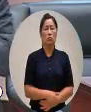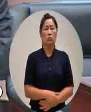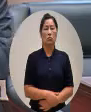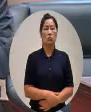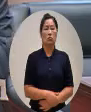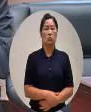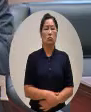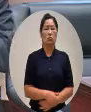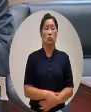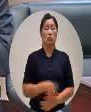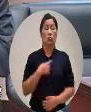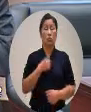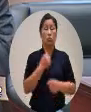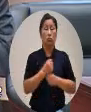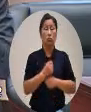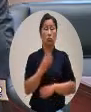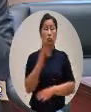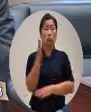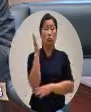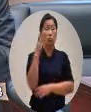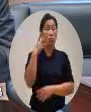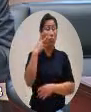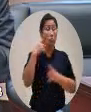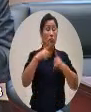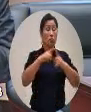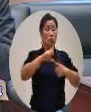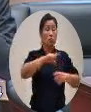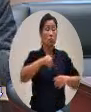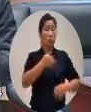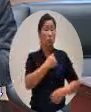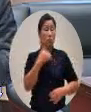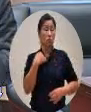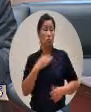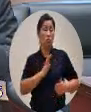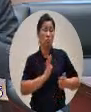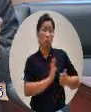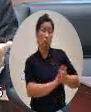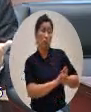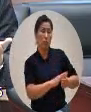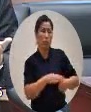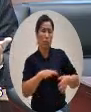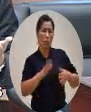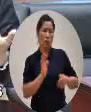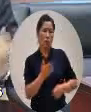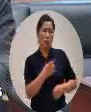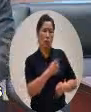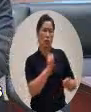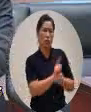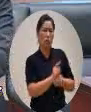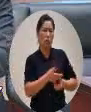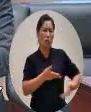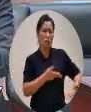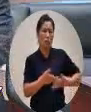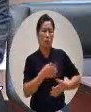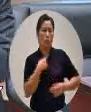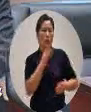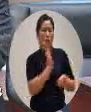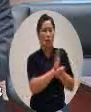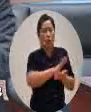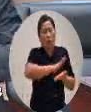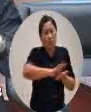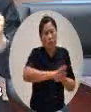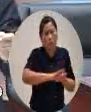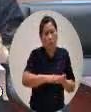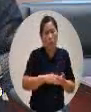做政治人物我們也非常努力希望能夠幫忙他們可是他們的問題我們沒辦法替他解決可是他們